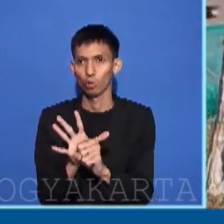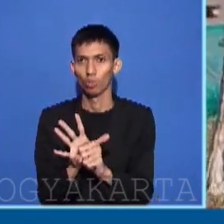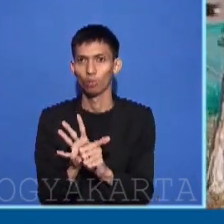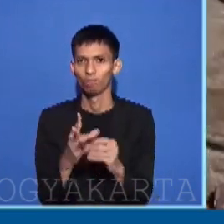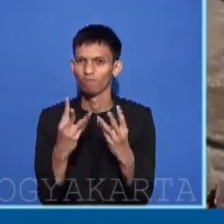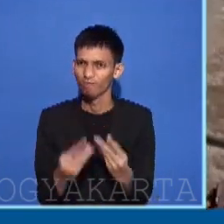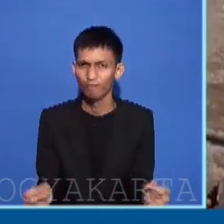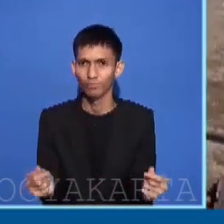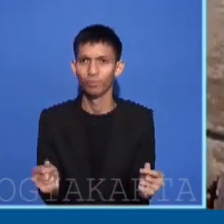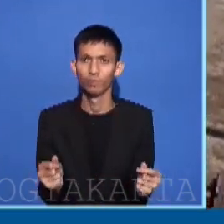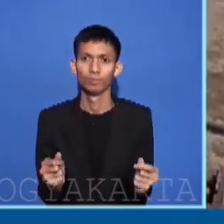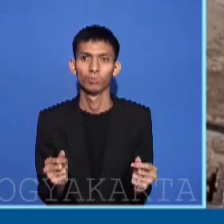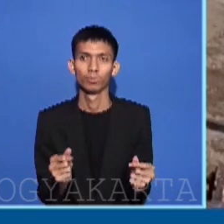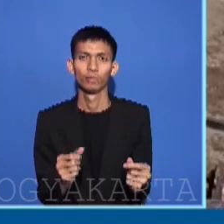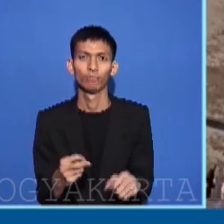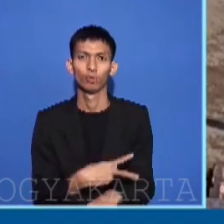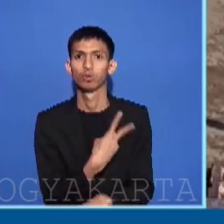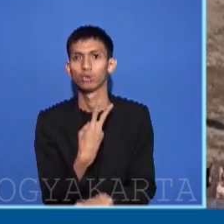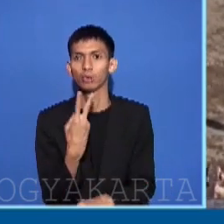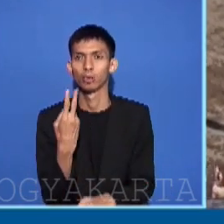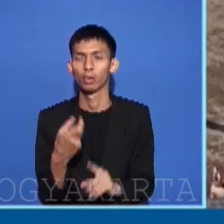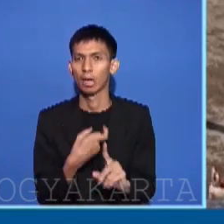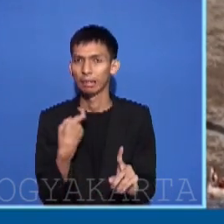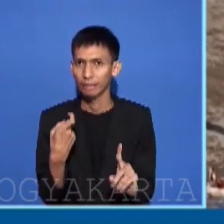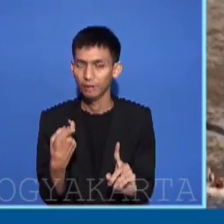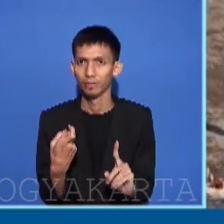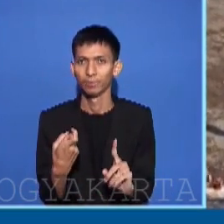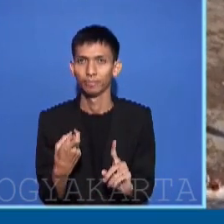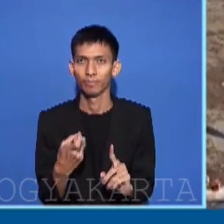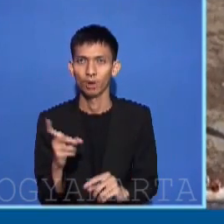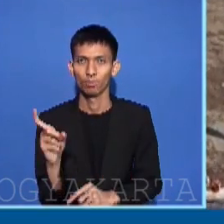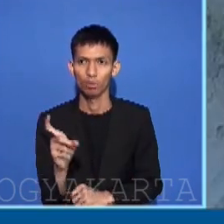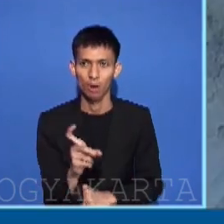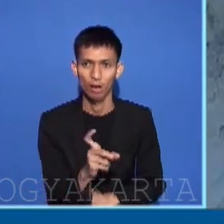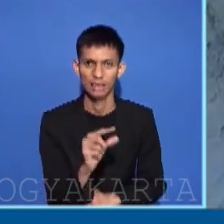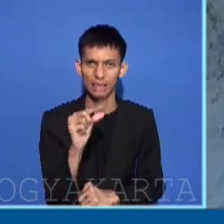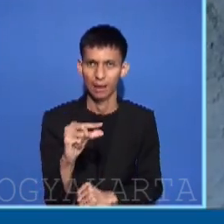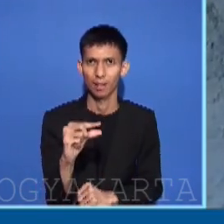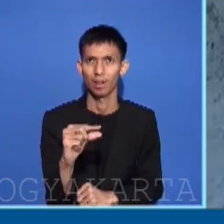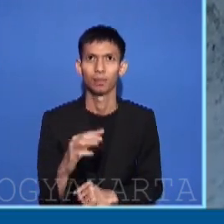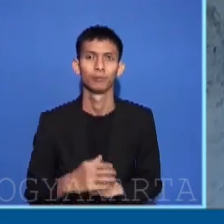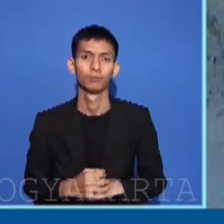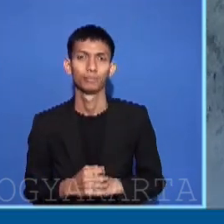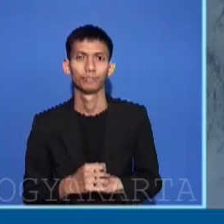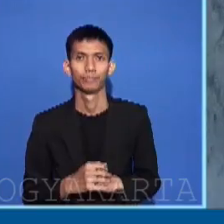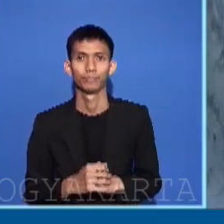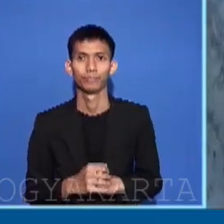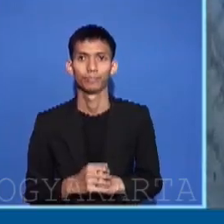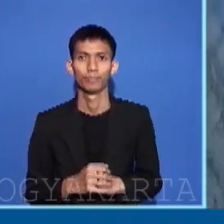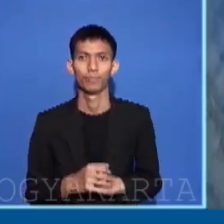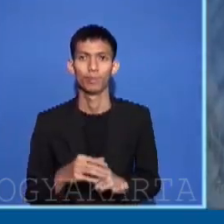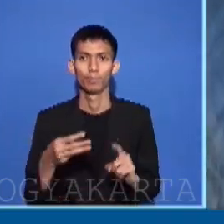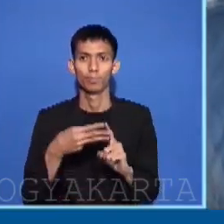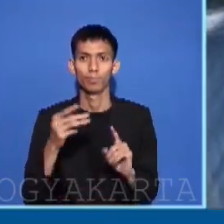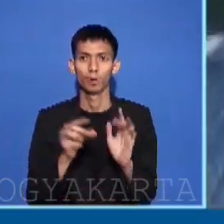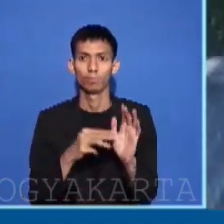virus ingkang ngreboso urang wiwit tesih alit utawi benur. Virus menika sampun ngreboso benur kadhanipun kadang